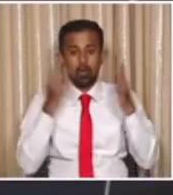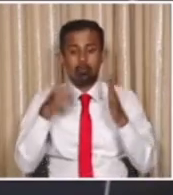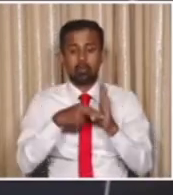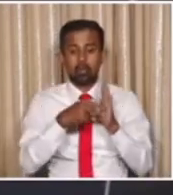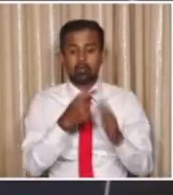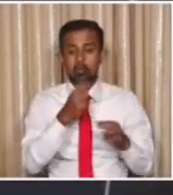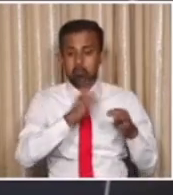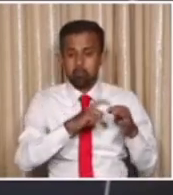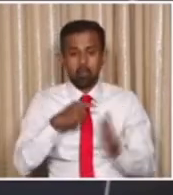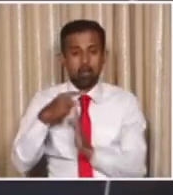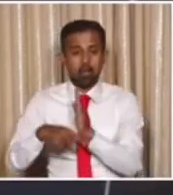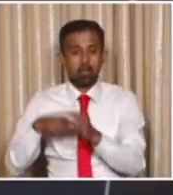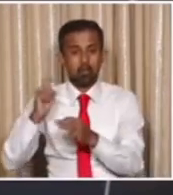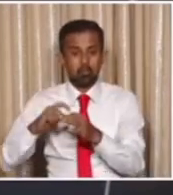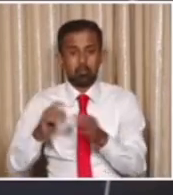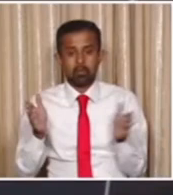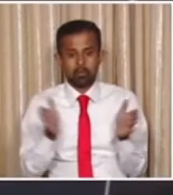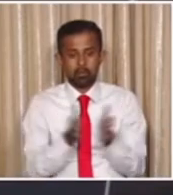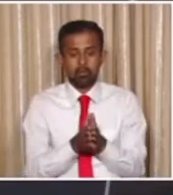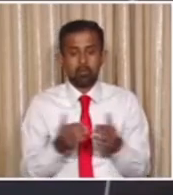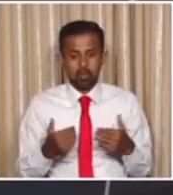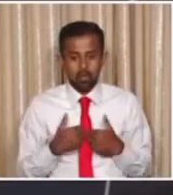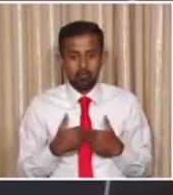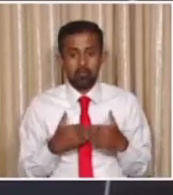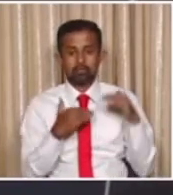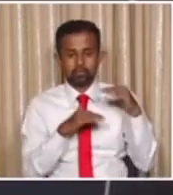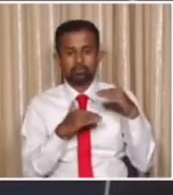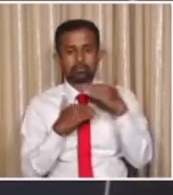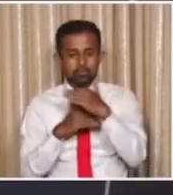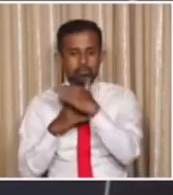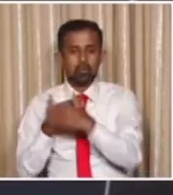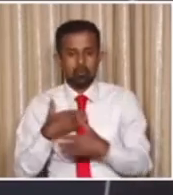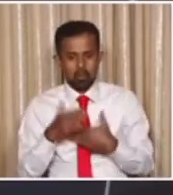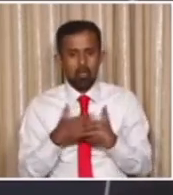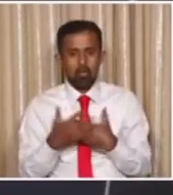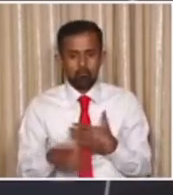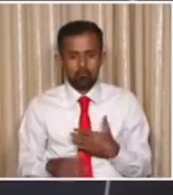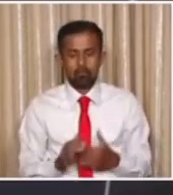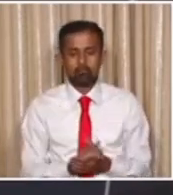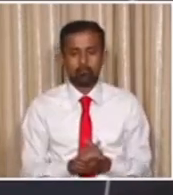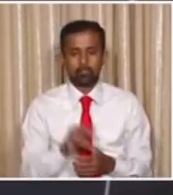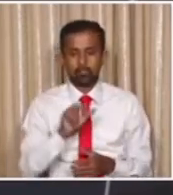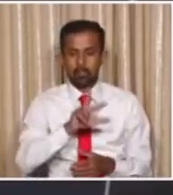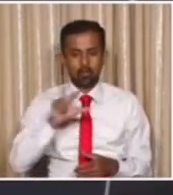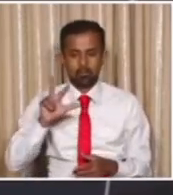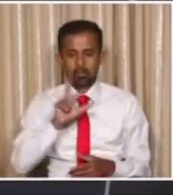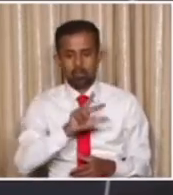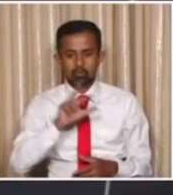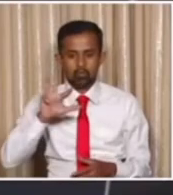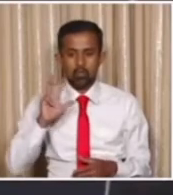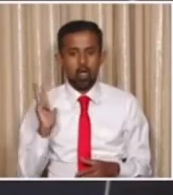අර්බුදත් රටේ ඇතිවන ප්‍රශ්නත් එක්ක අපිට යම් යම් සීමා වුණාට යන්න සිදු වුණා. සහ දැන් 88 89 90